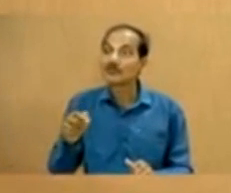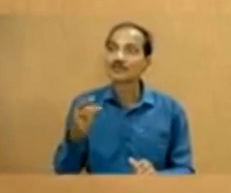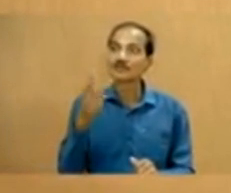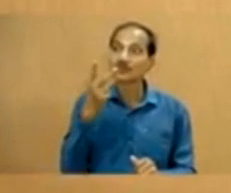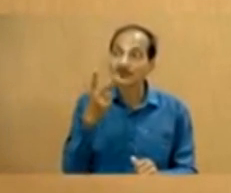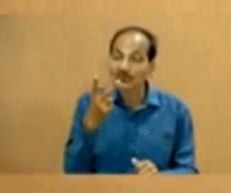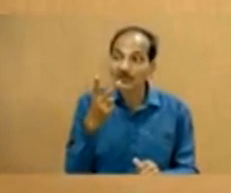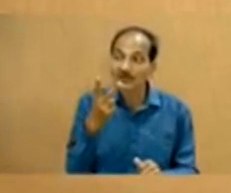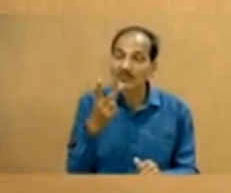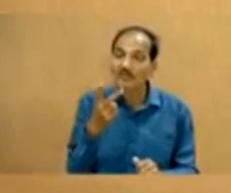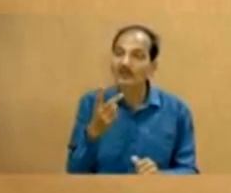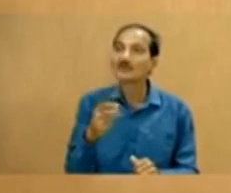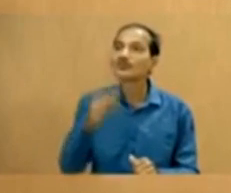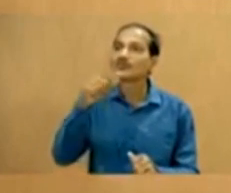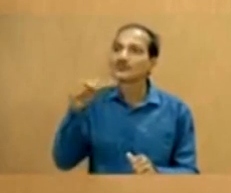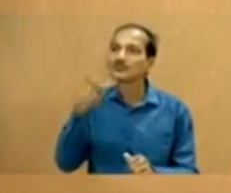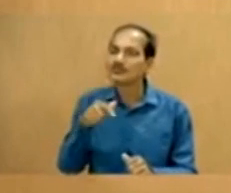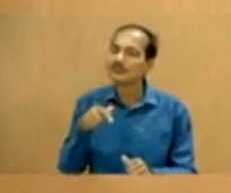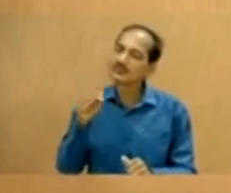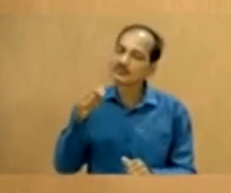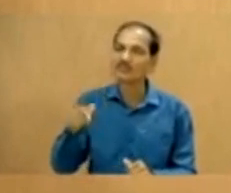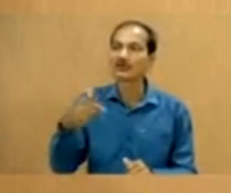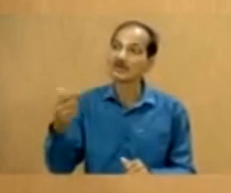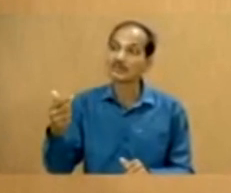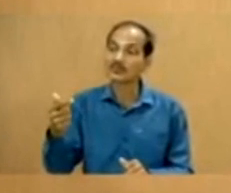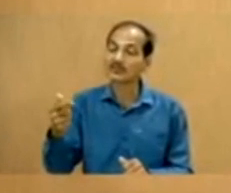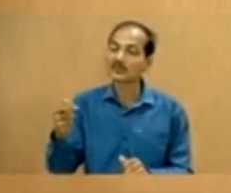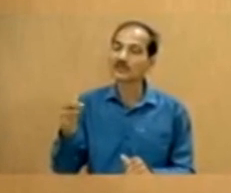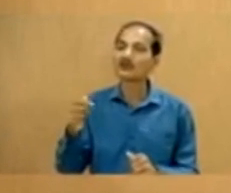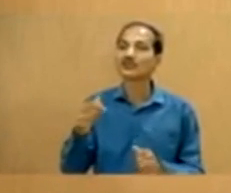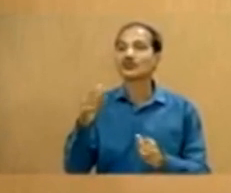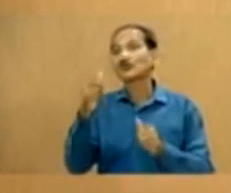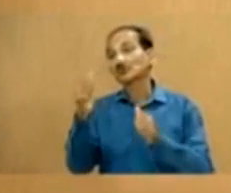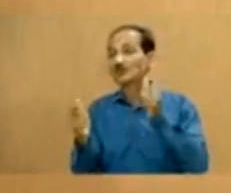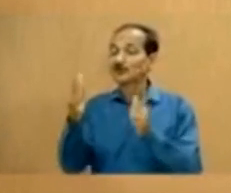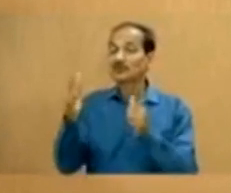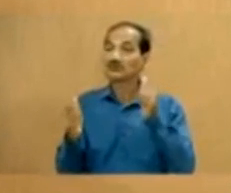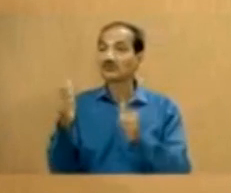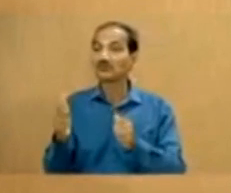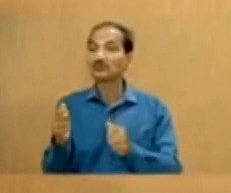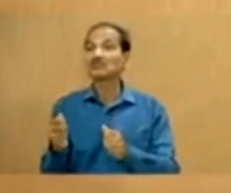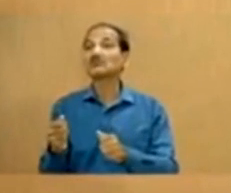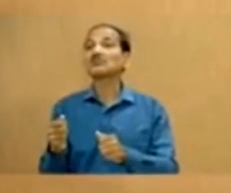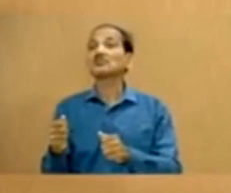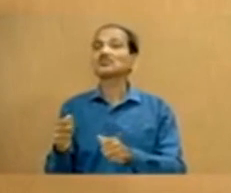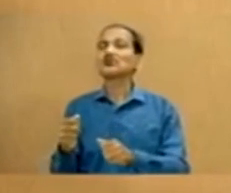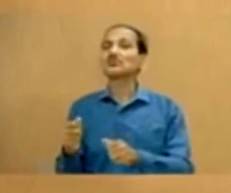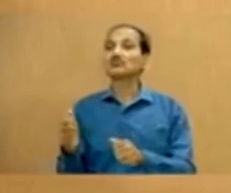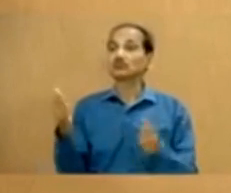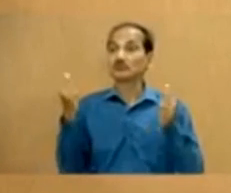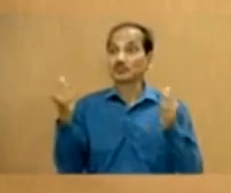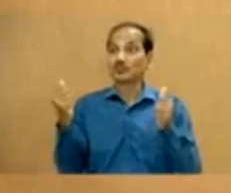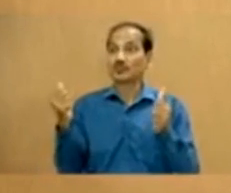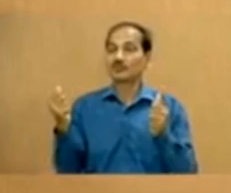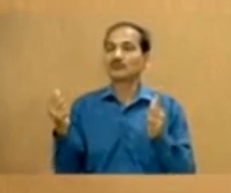କଠୋର କାର୍ଯ୍ୟାନୁଷ୍ଠାନ କରାଯିବ ଏବଂ ଆମ୍ବୁଲାନ୍ସକୁ ସେହି ମୁହୂର୍ତ୍ତରେ ବାଜ୍ୟାପ୍ତ କରାଯିବ। ତେଣୁ